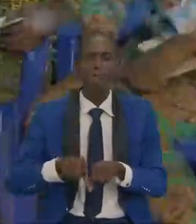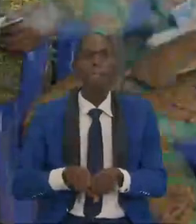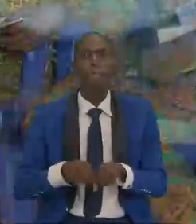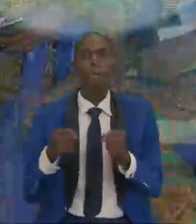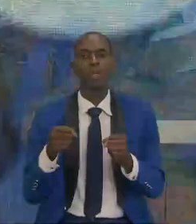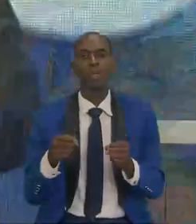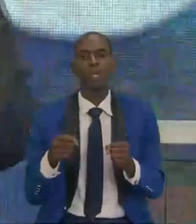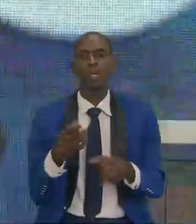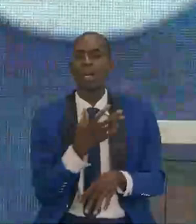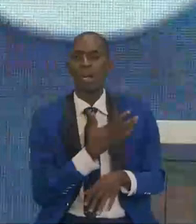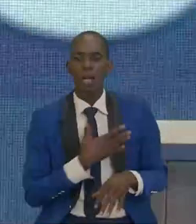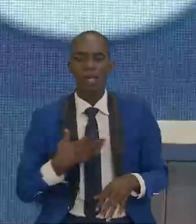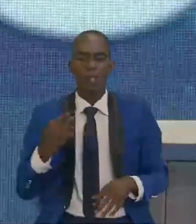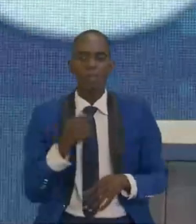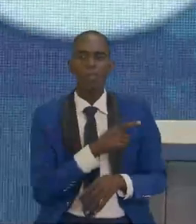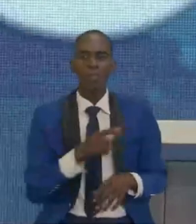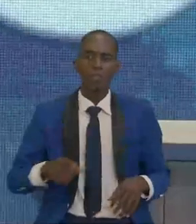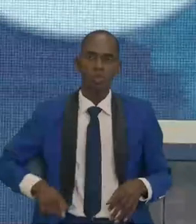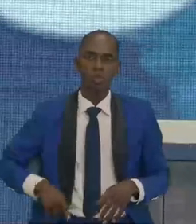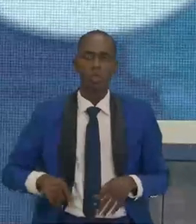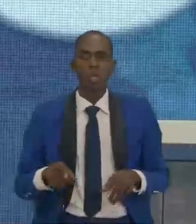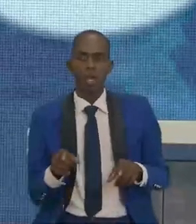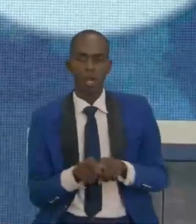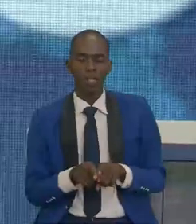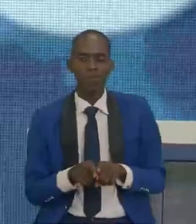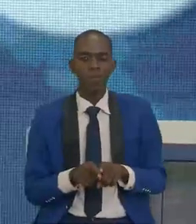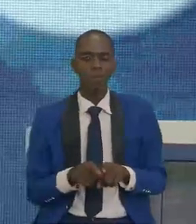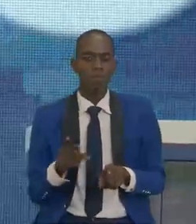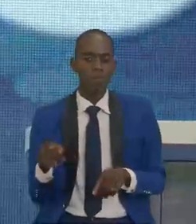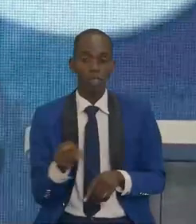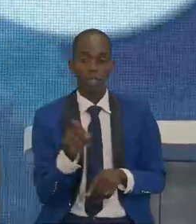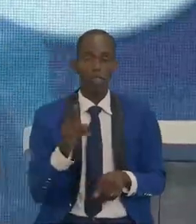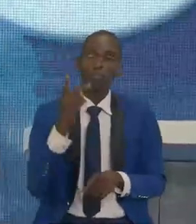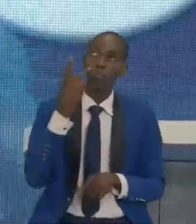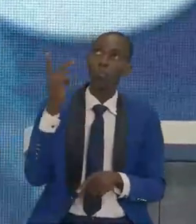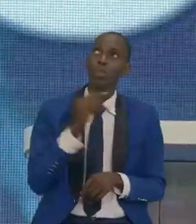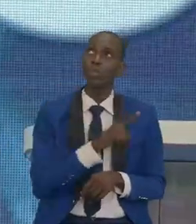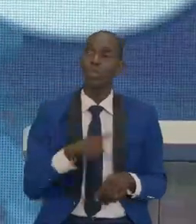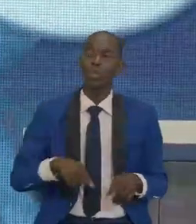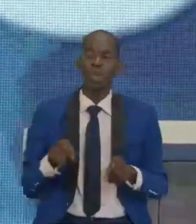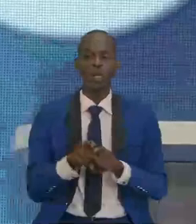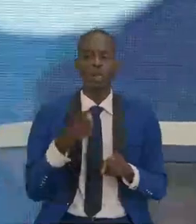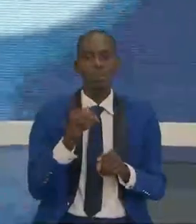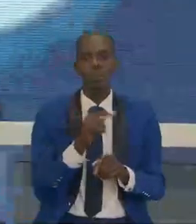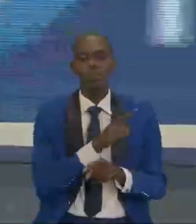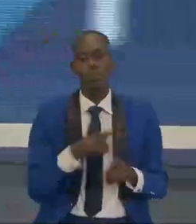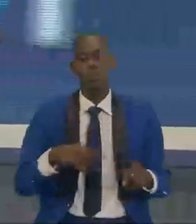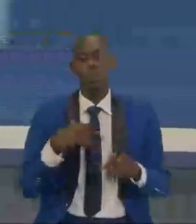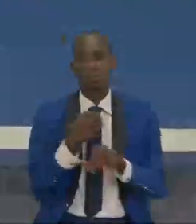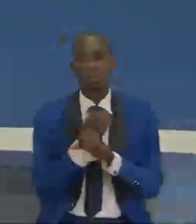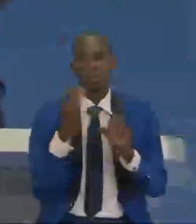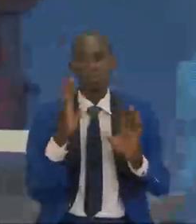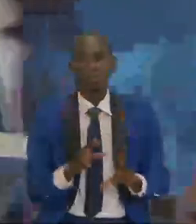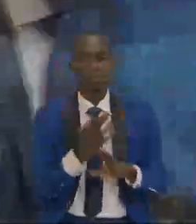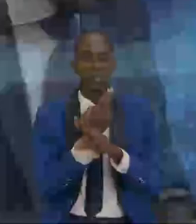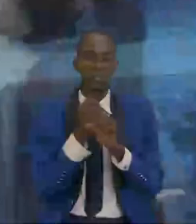gens avec leur épine dorsale cassée, fracturée. Comme ils ont